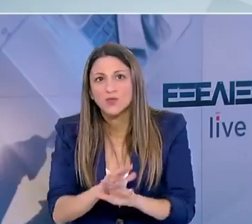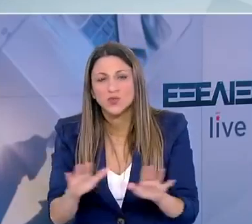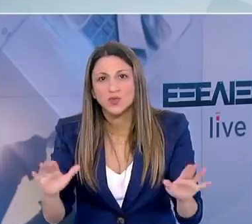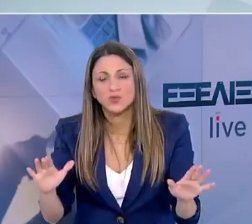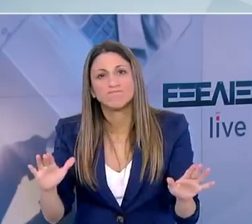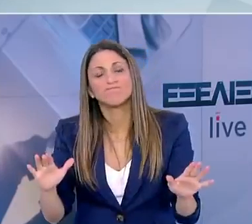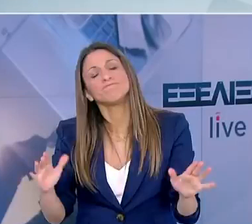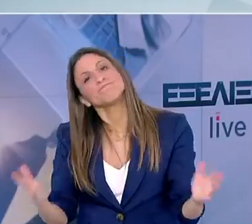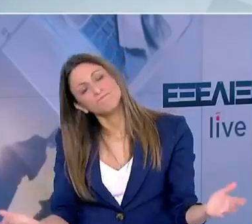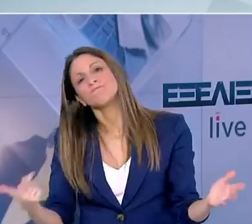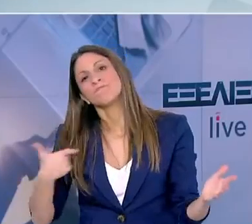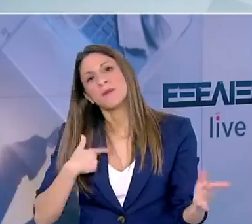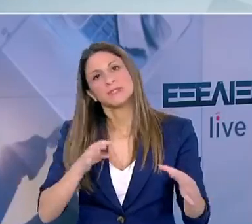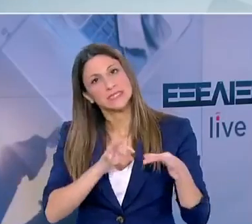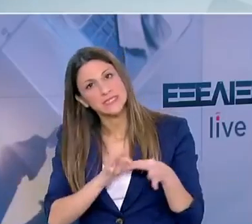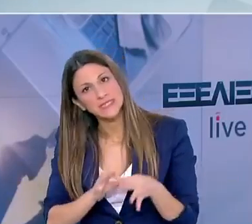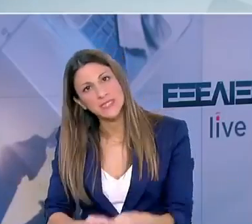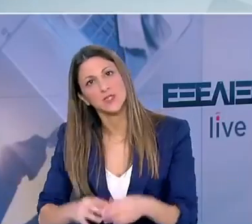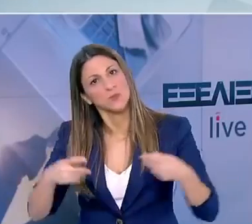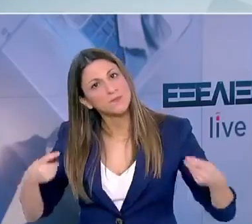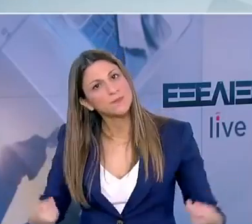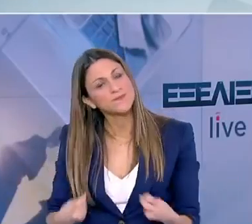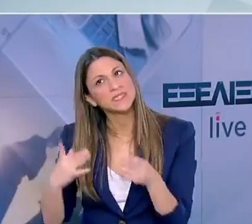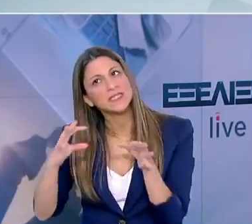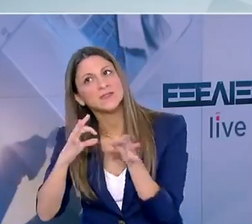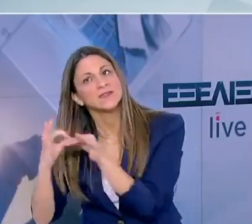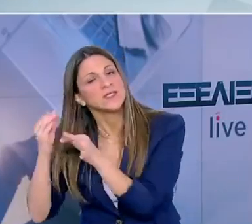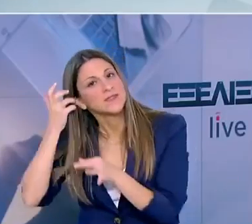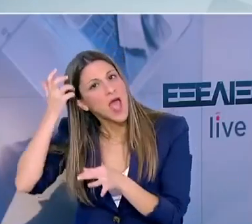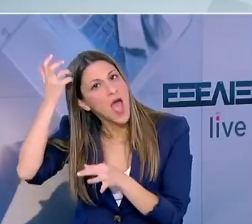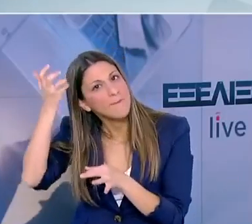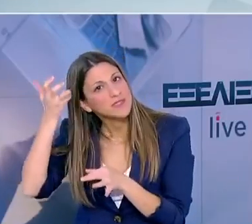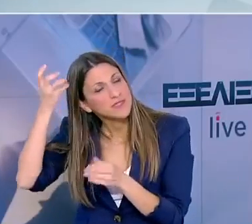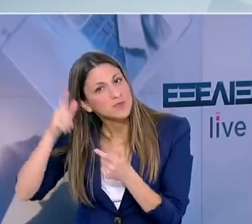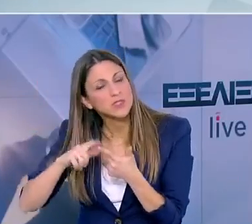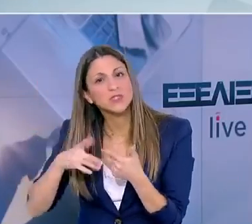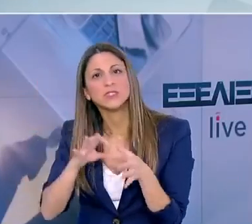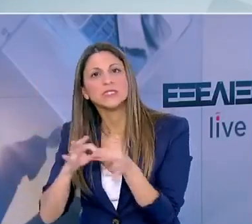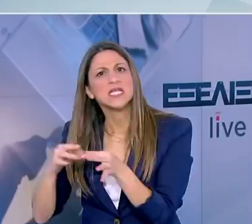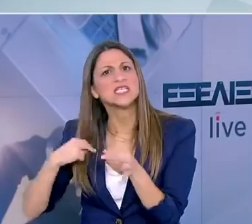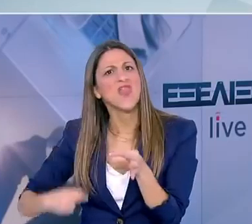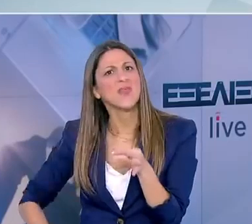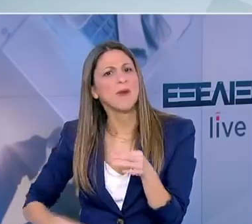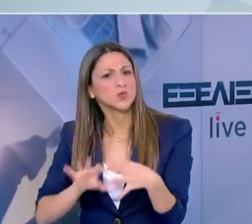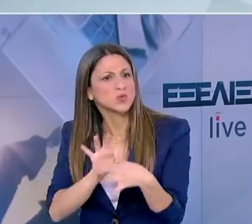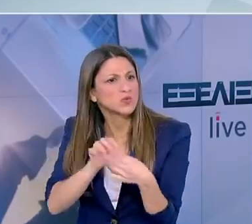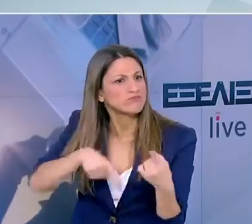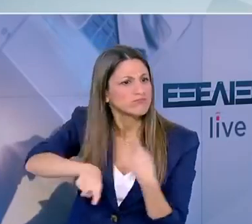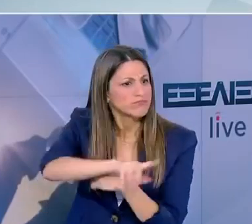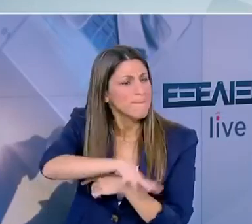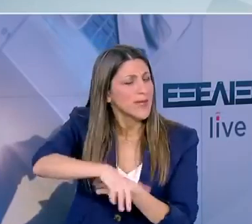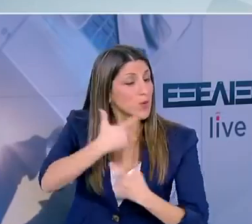σε συνεργασία με την επιστημονική κοινότητα και τις αρχές αυτοδιοικητικές στην περιοχή τη στενή επιτήρηση της περιοχής και αν